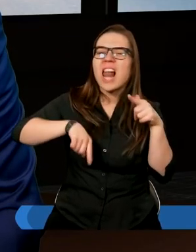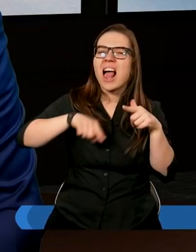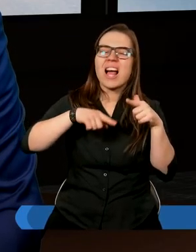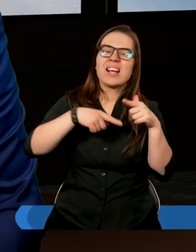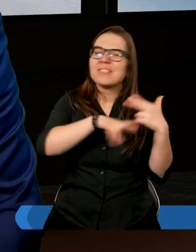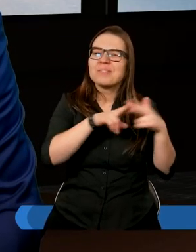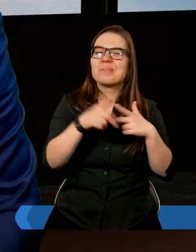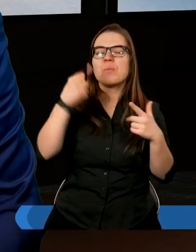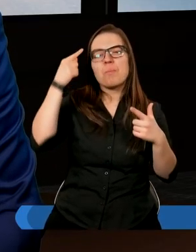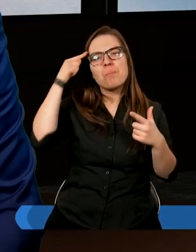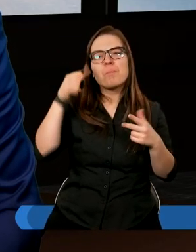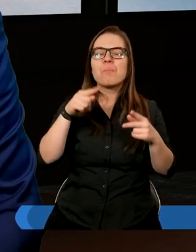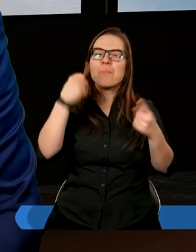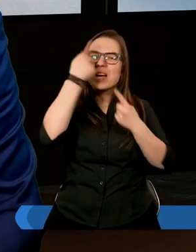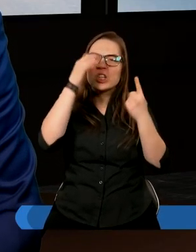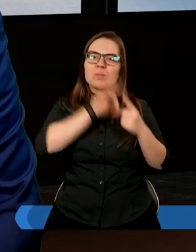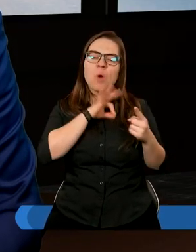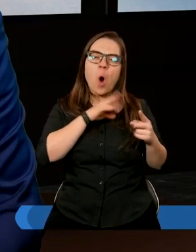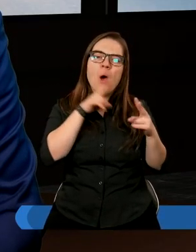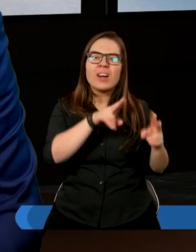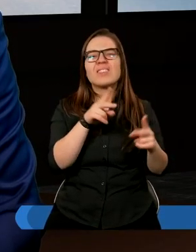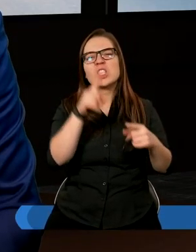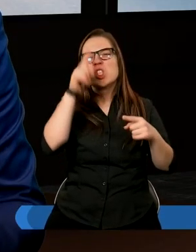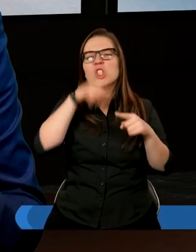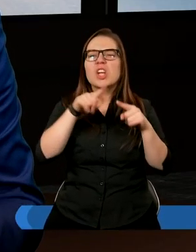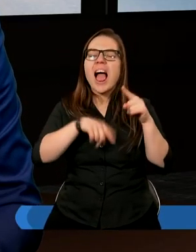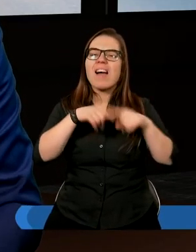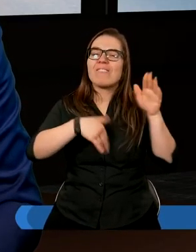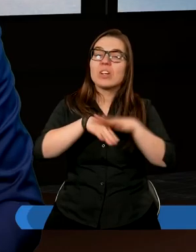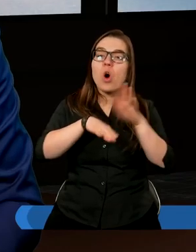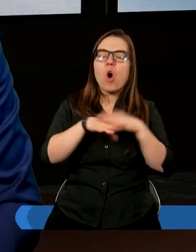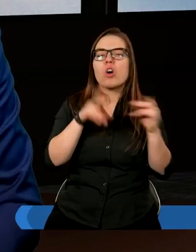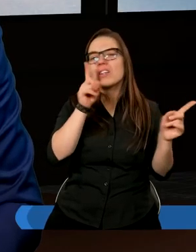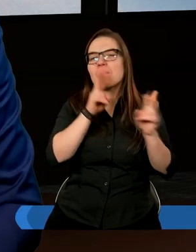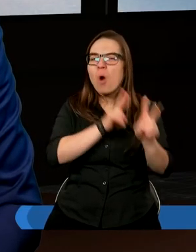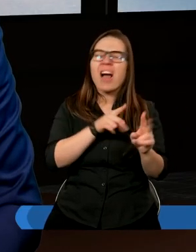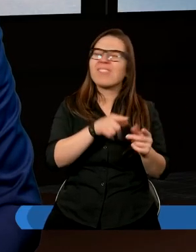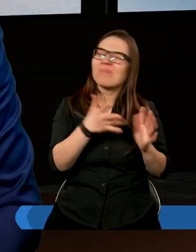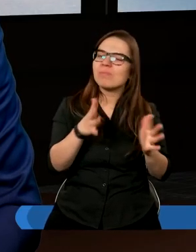polegać na często właśnie na to, co my myślimy. Oczywiście